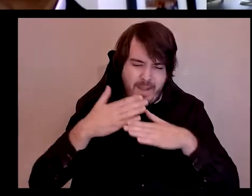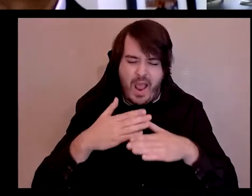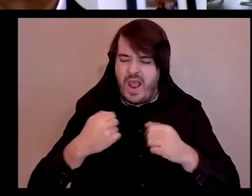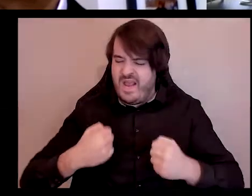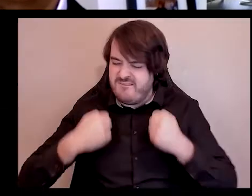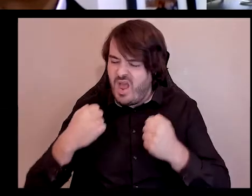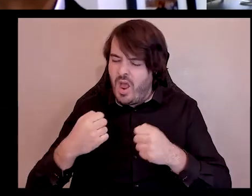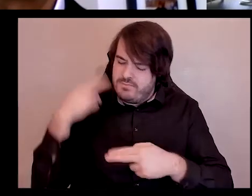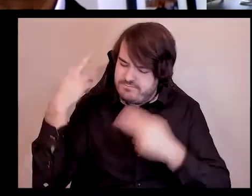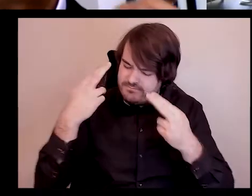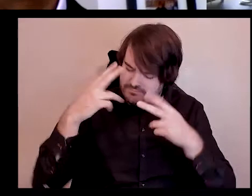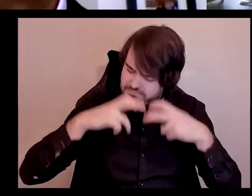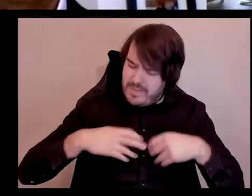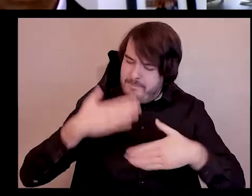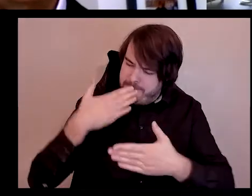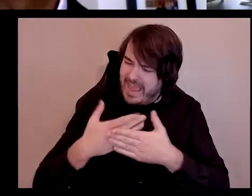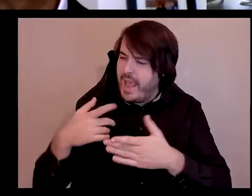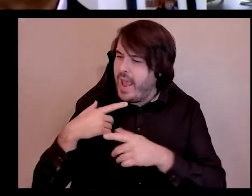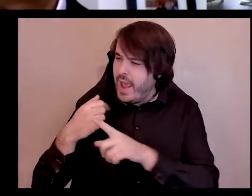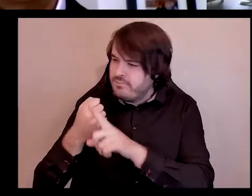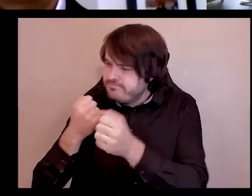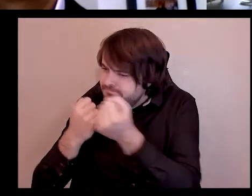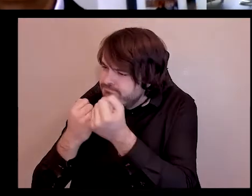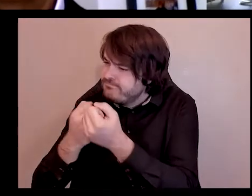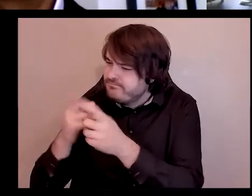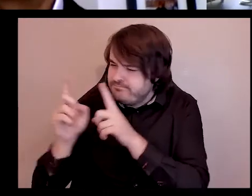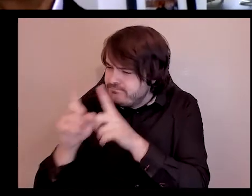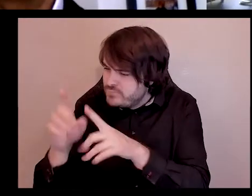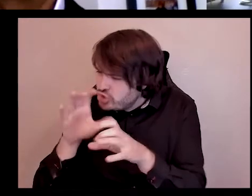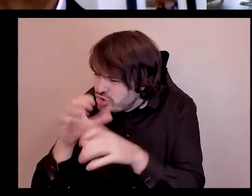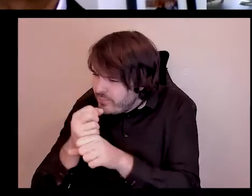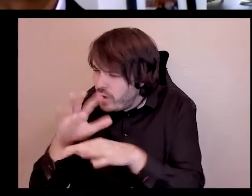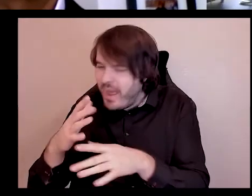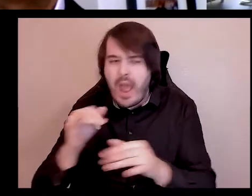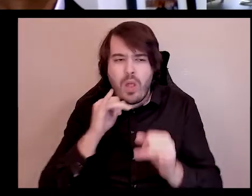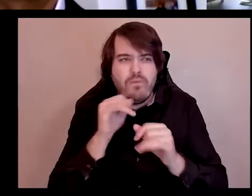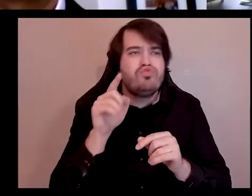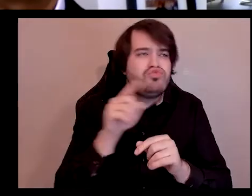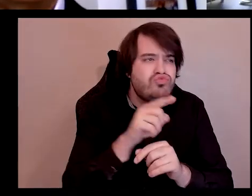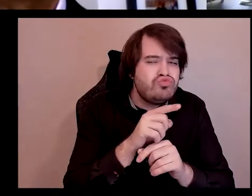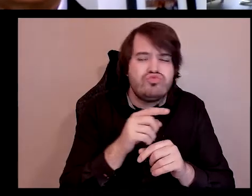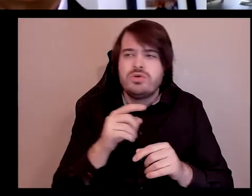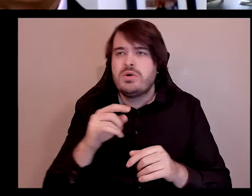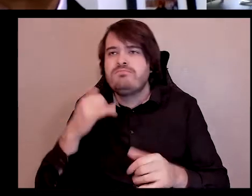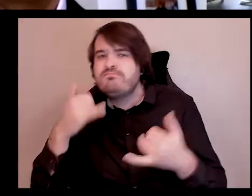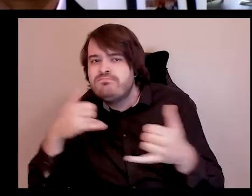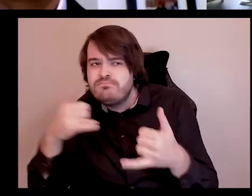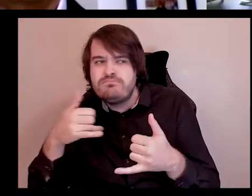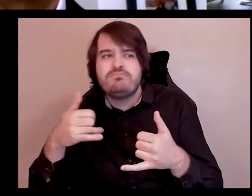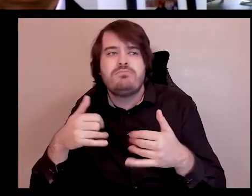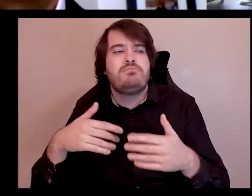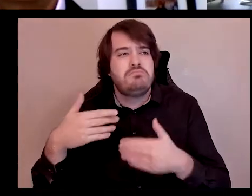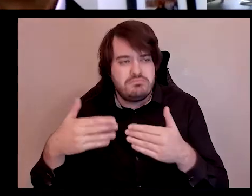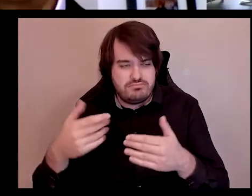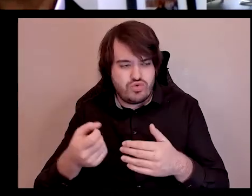arrive principalement aux personnes qui ont cheminé parce qu'ils sont prêts. Ce sont des gens qui ont fait des efforts, des réflexions, qui ont été accompagnés en